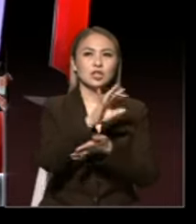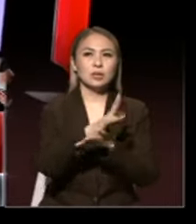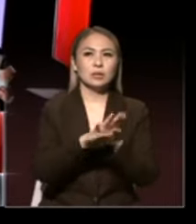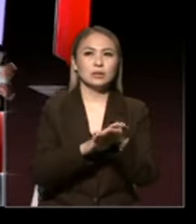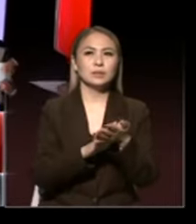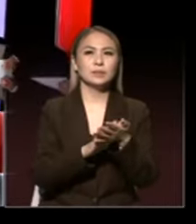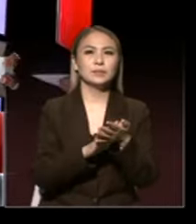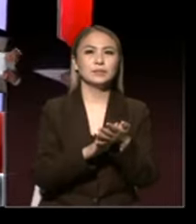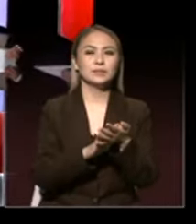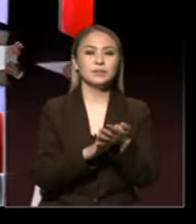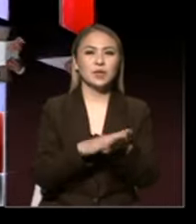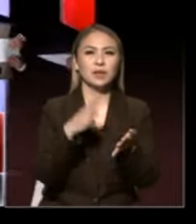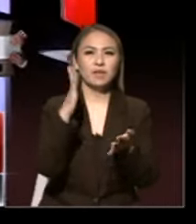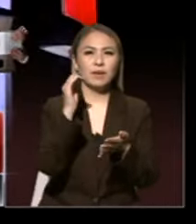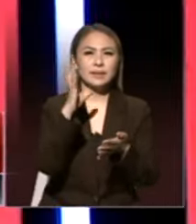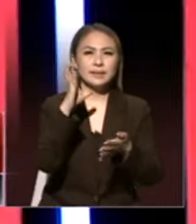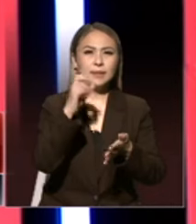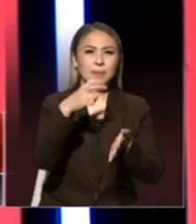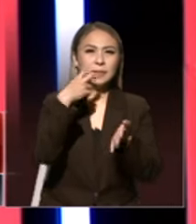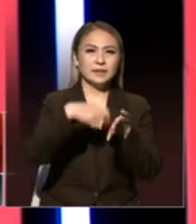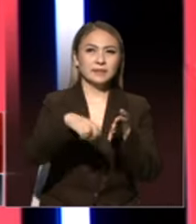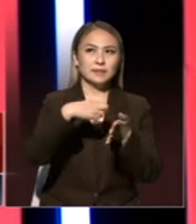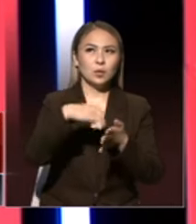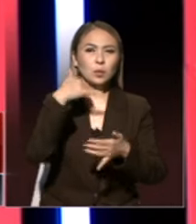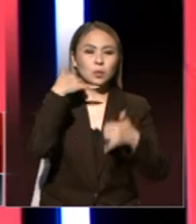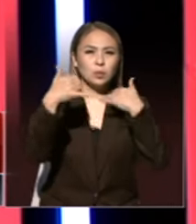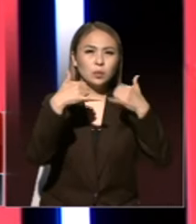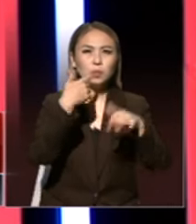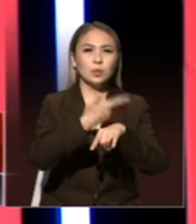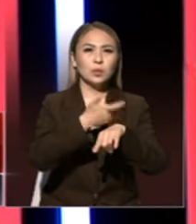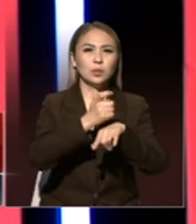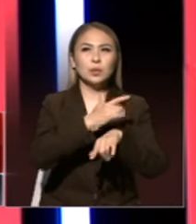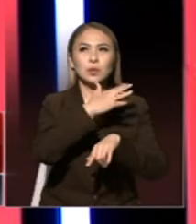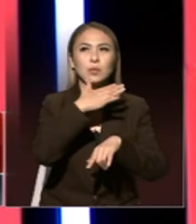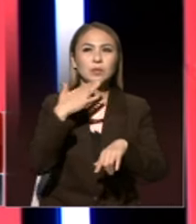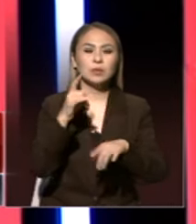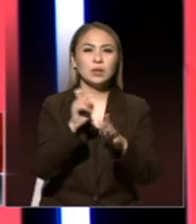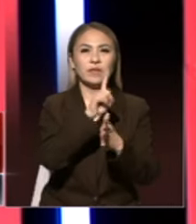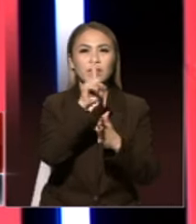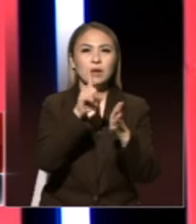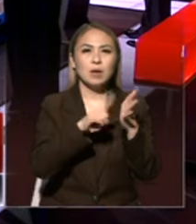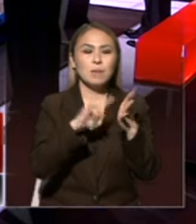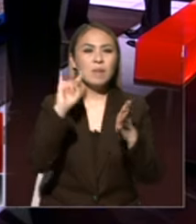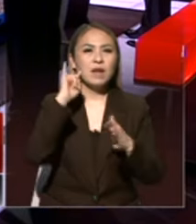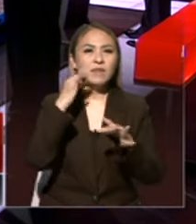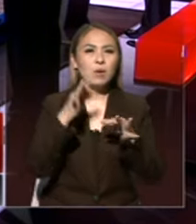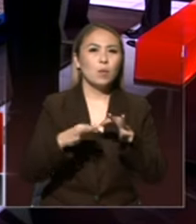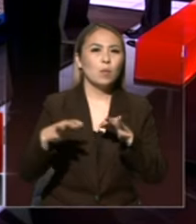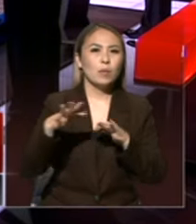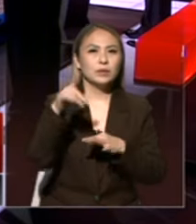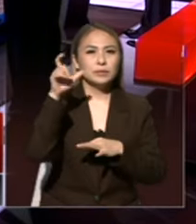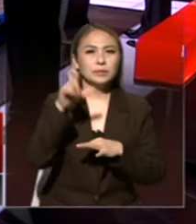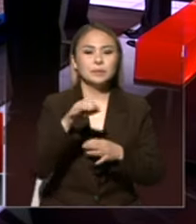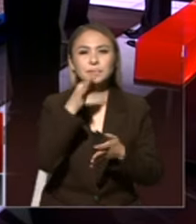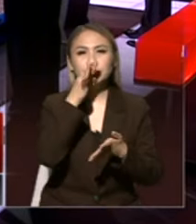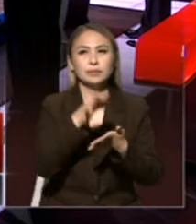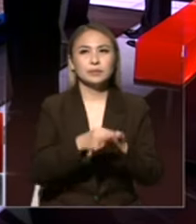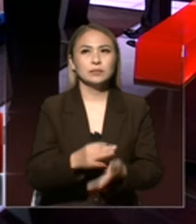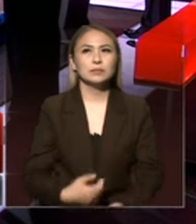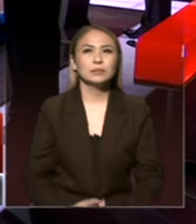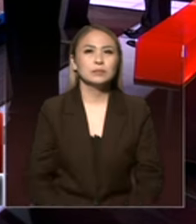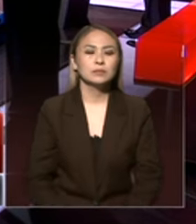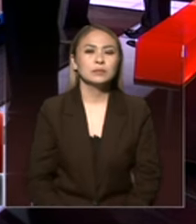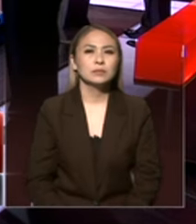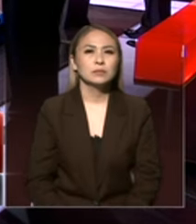мына WhatsApp-қа келіп жатқан, қоңырау шалып жатқан көрерменіміз өте көп. Алдымен жаңағы Ақсу ауданынан, Павлодар облысынан хабарласқан көрерменімізге бір жауабыңызды